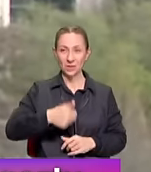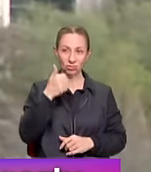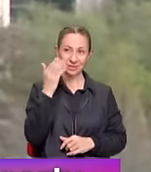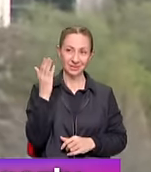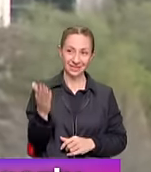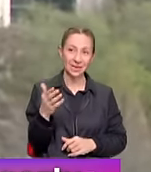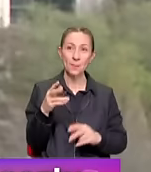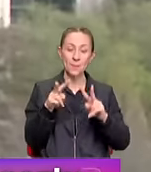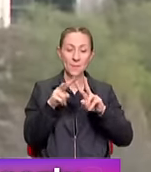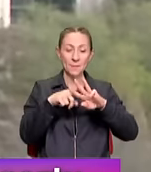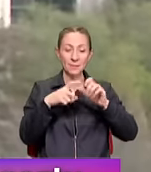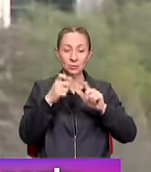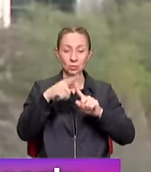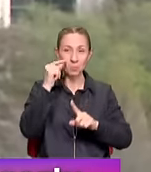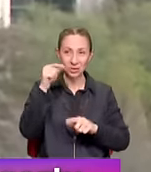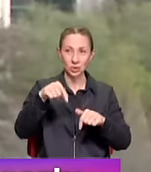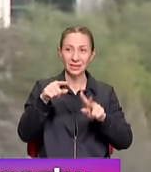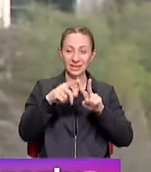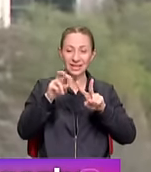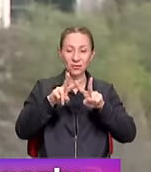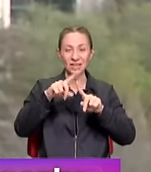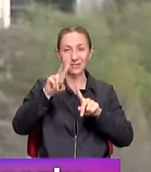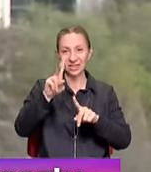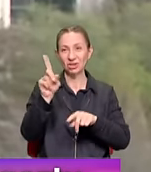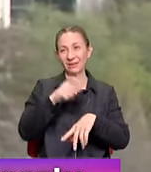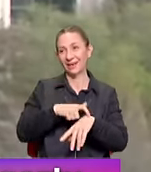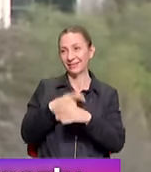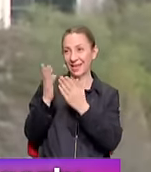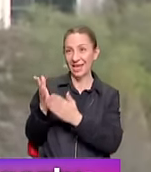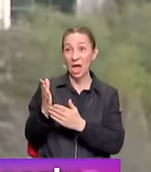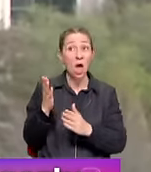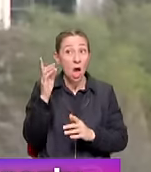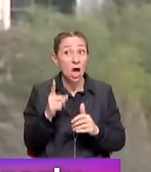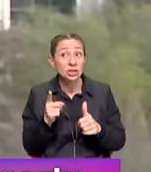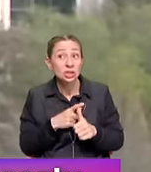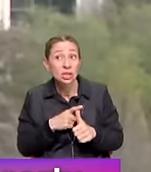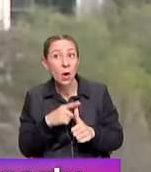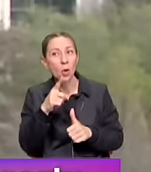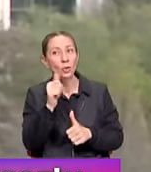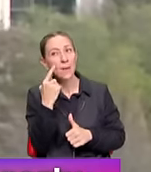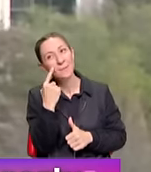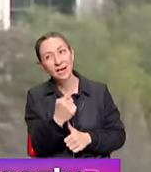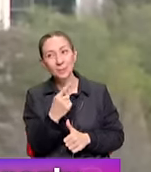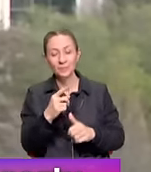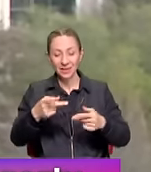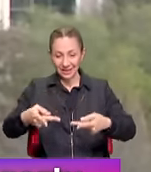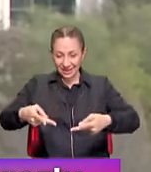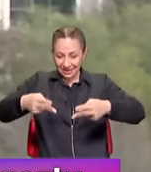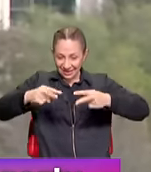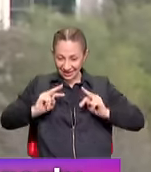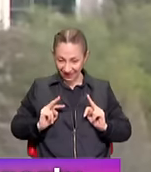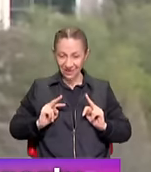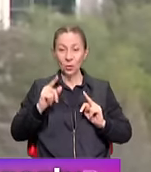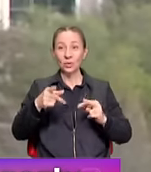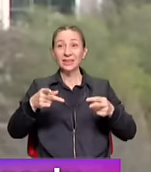Başkanı Mesut Özarslan şu anda nav ekranlarında Çalar Saat'te. Önce bir o güne gidelim, devir teslim gününe gidelim ki